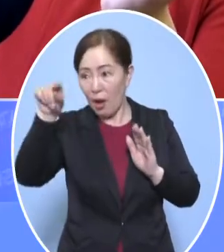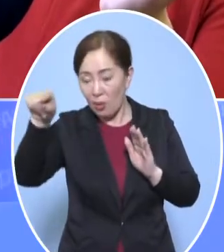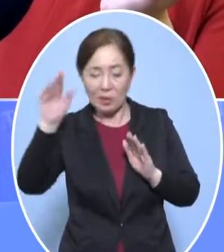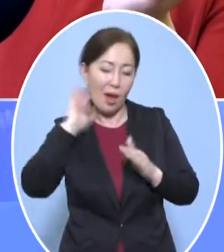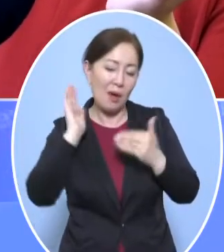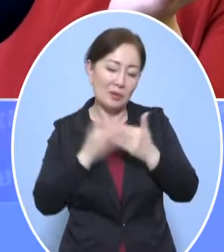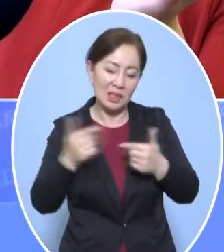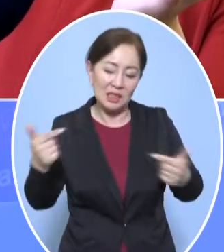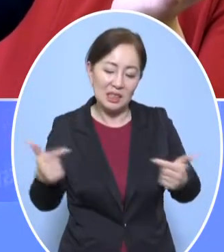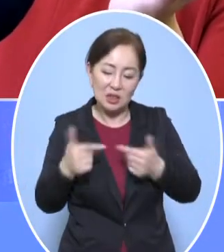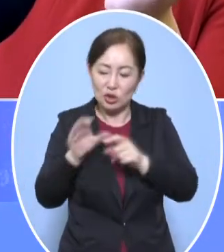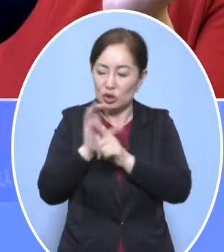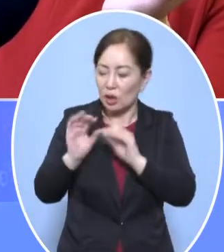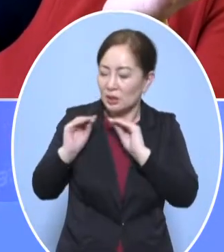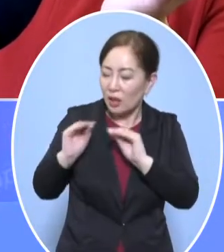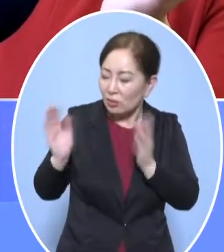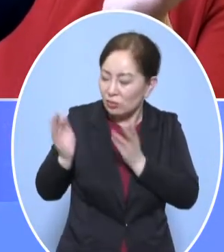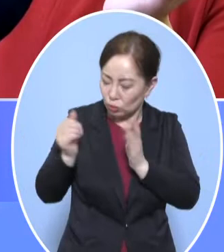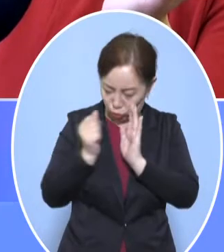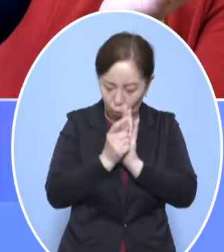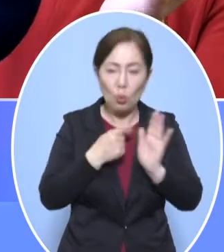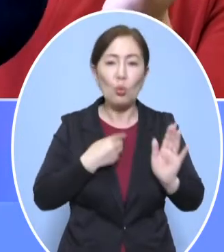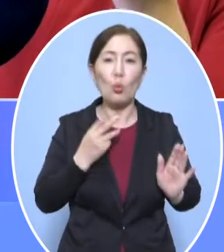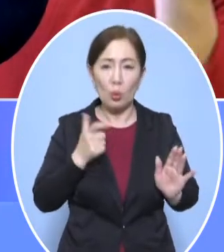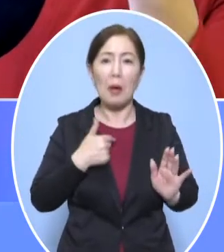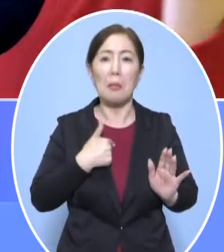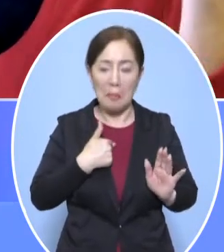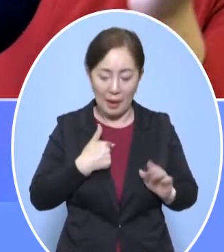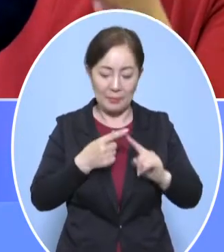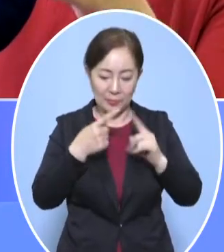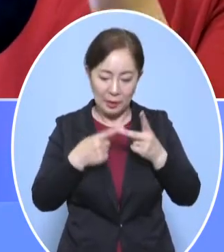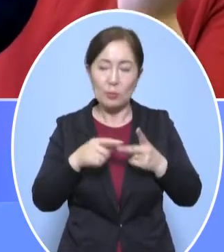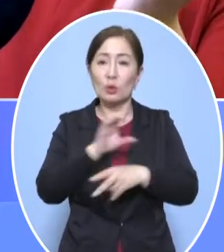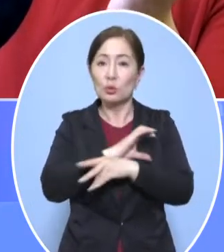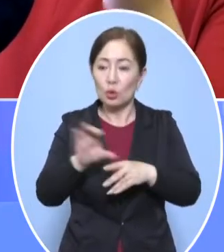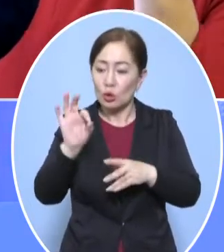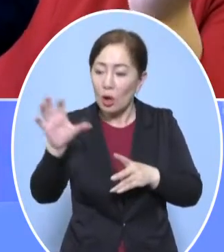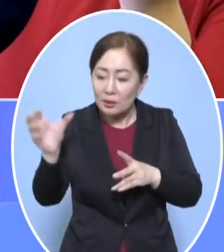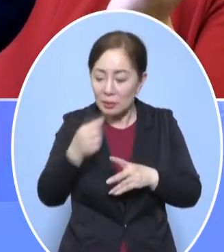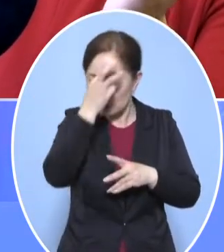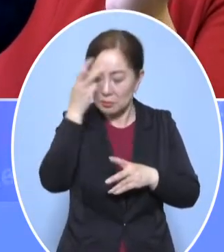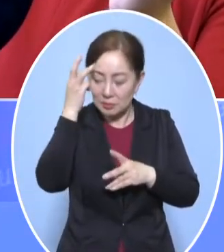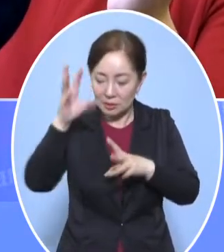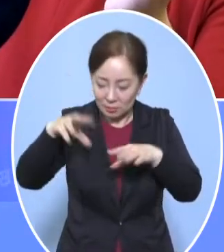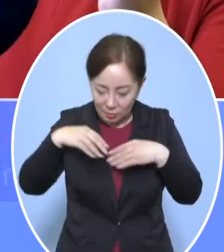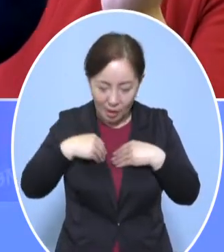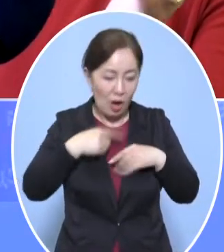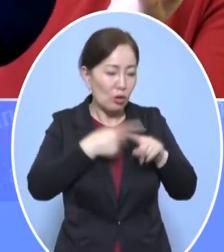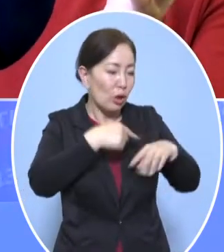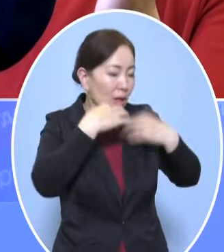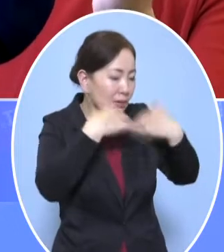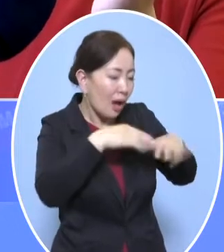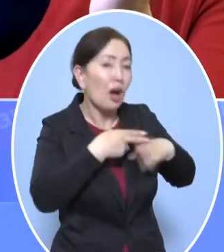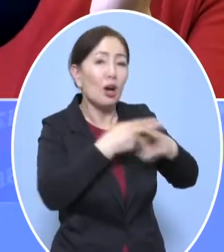одоо авилгын эсрэг соёлыг төлөвшүүлэхэд нэлээд чухал үүрэг гүйцэтгэхээс гадна одоо энэ сургалтаар олж авсан олон мэдлэгийг тэр хүмүүс орон нутгатаа авч